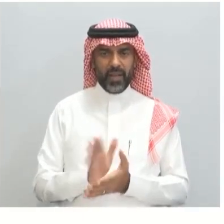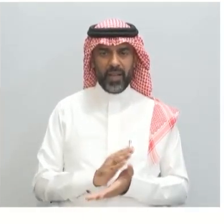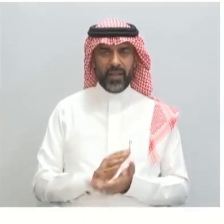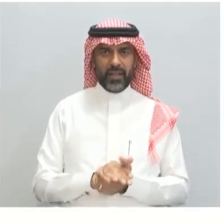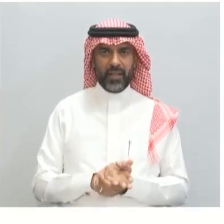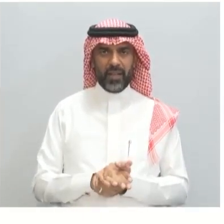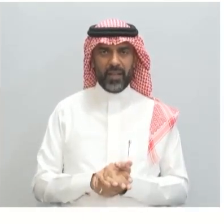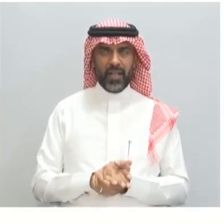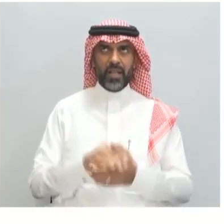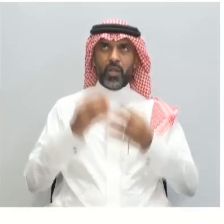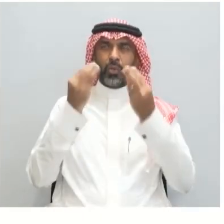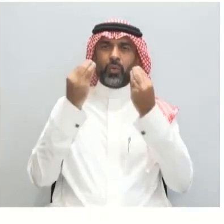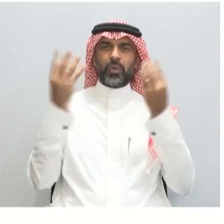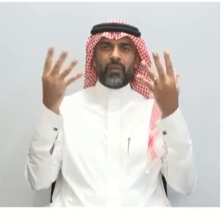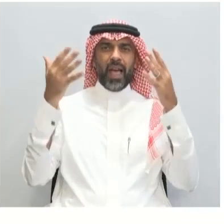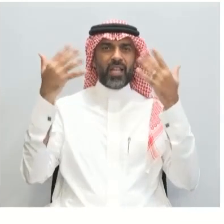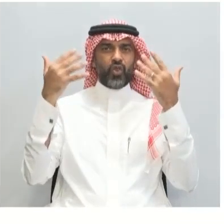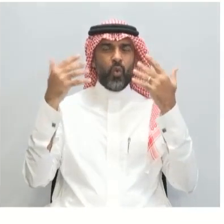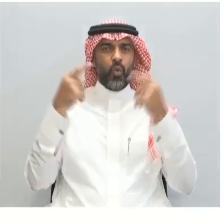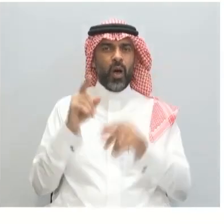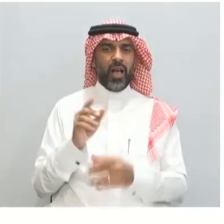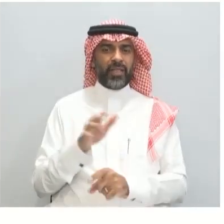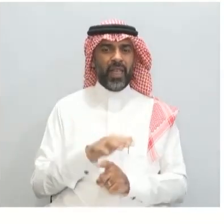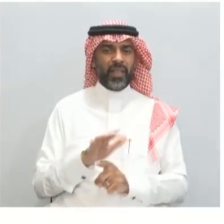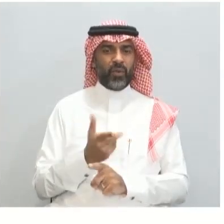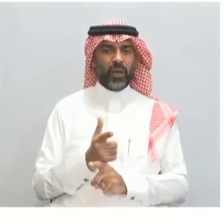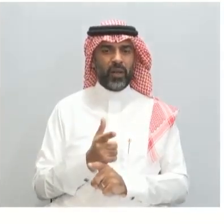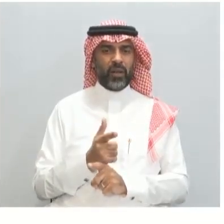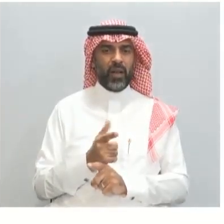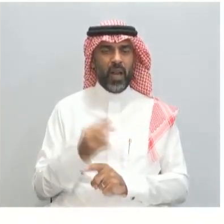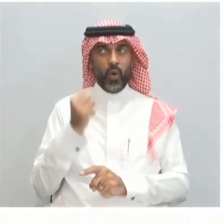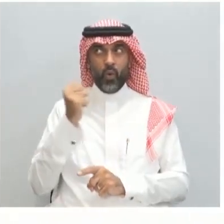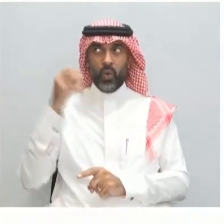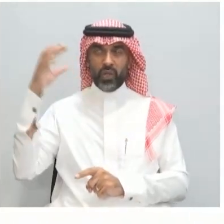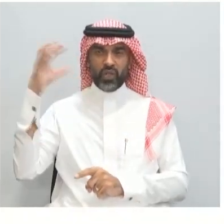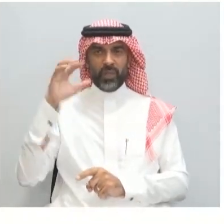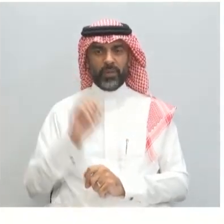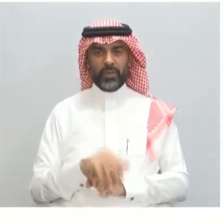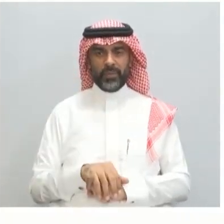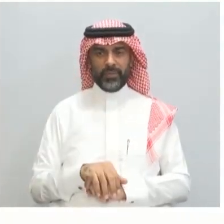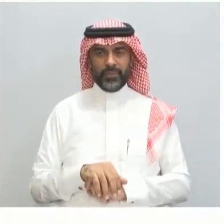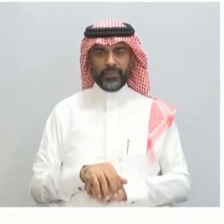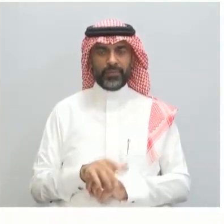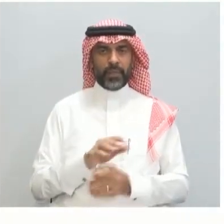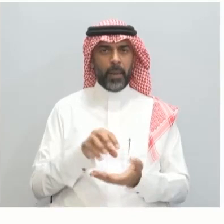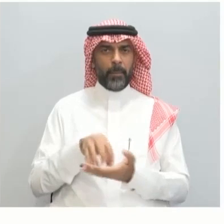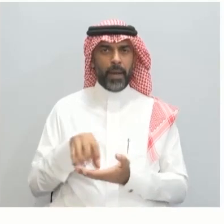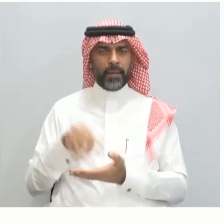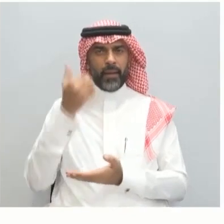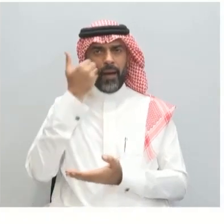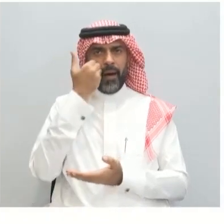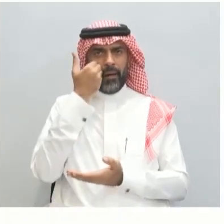الى صفاء الجو وتاثيره ابنائي وبناتي الطلاب على قوه الاشعاع الشمسي المناطق